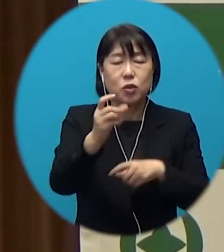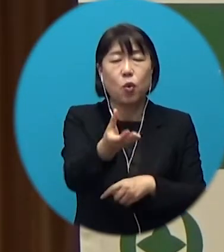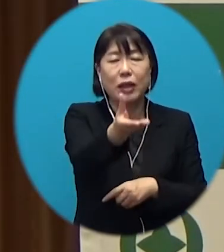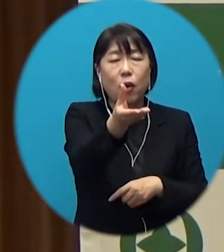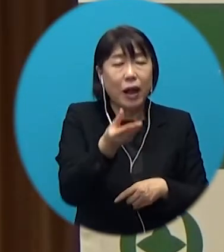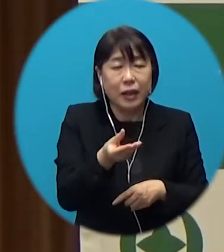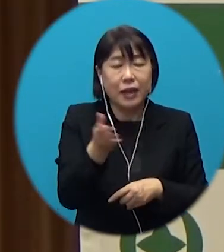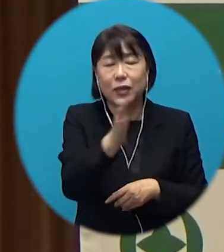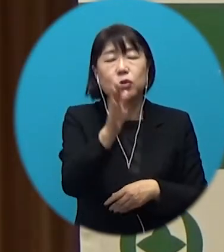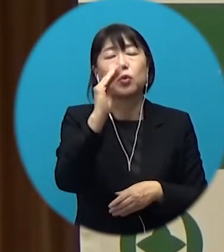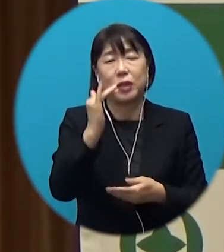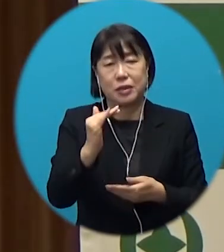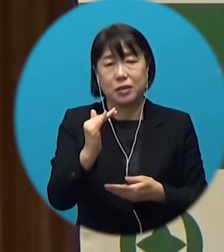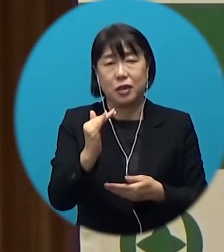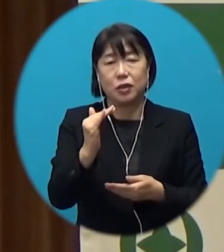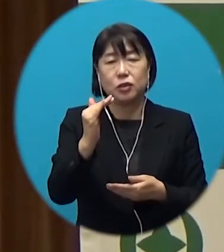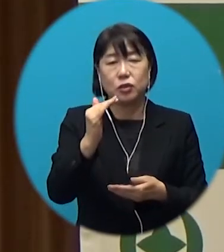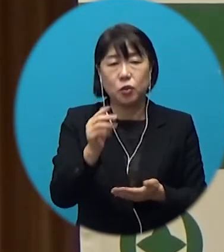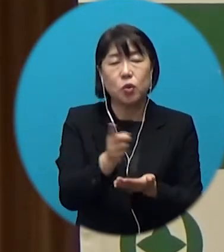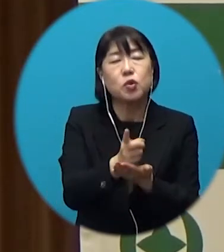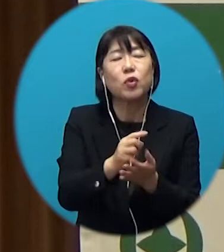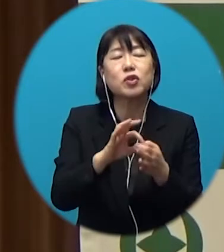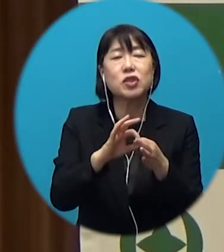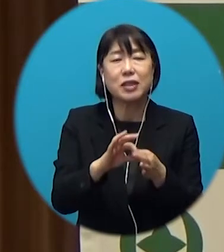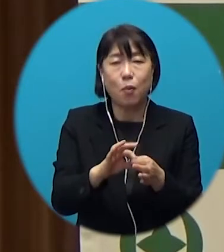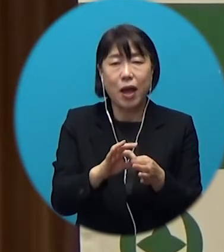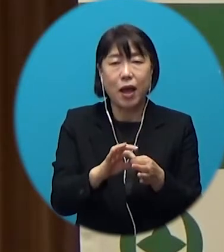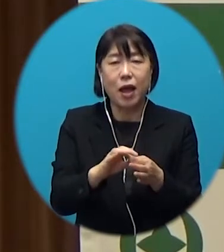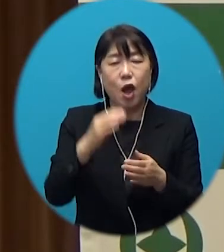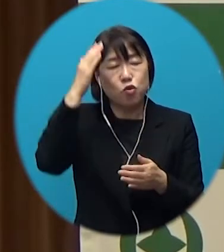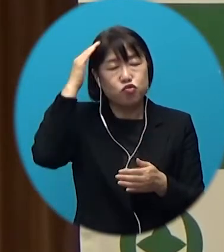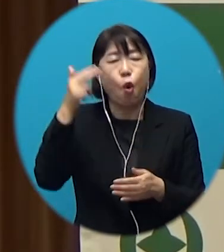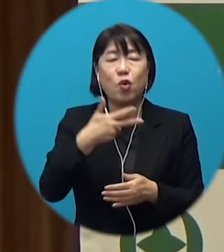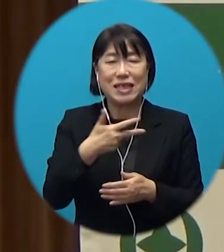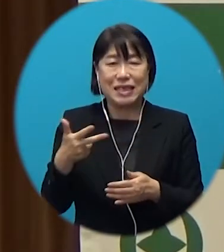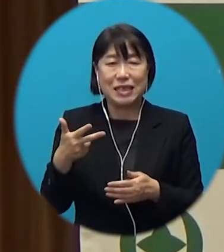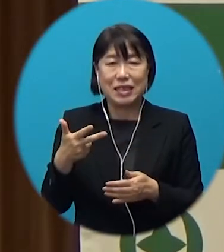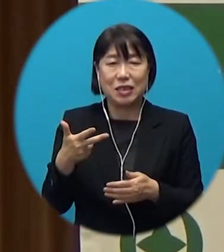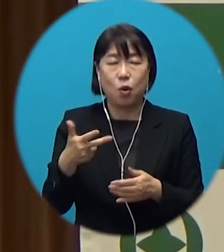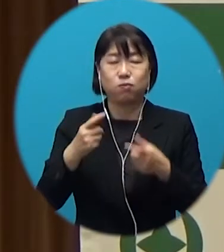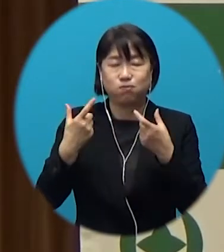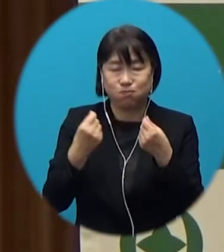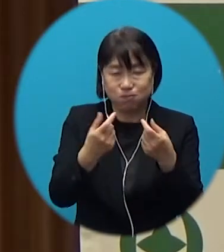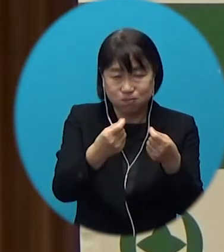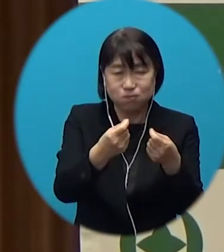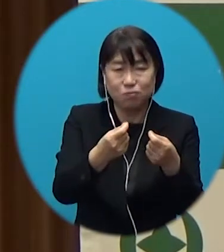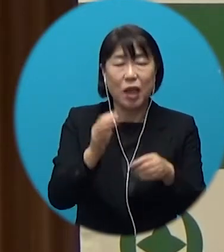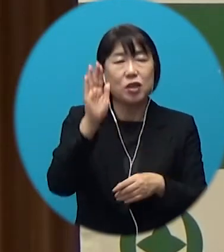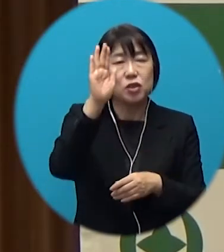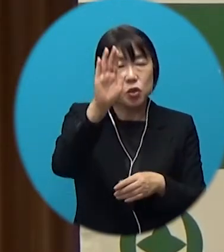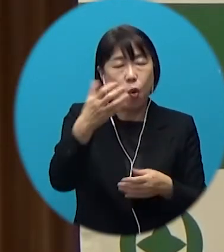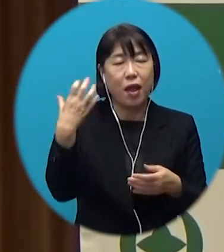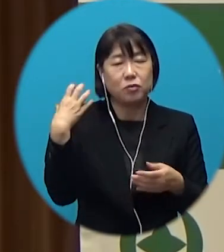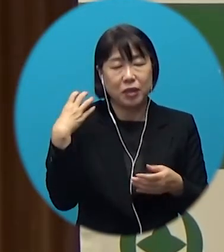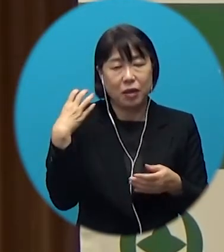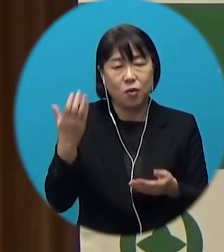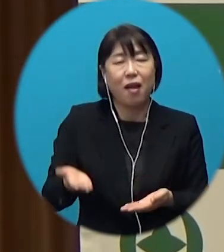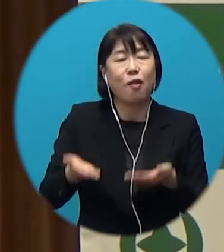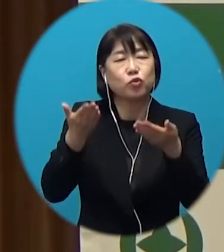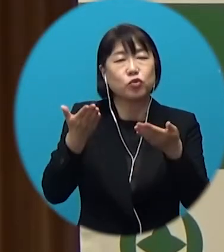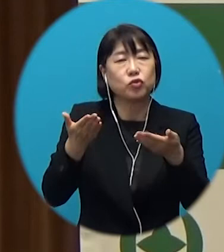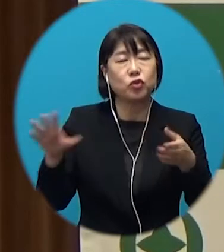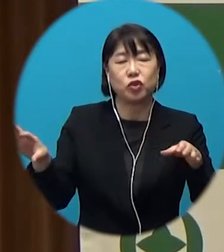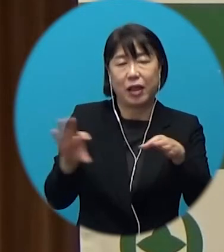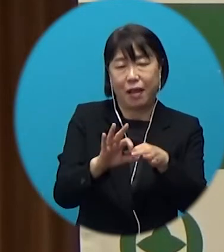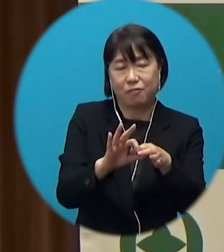れども、この指標について、当時ですね、応援していくことでですね、将来からの抑制につなげていきたいというもの